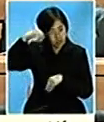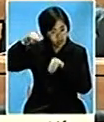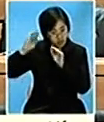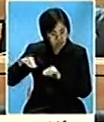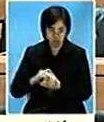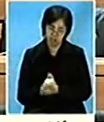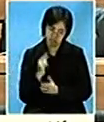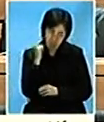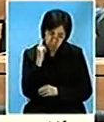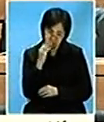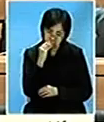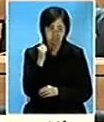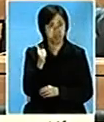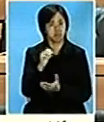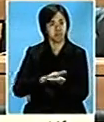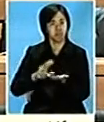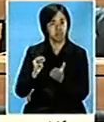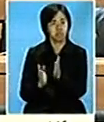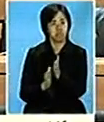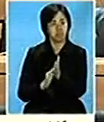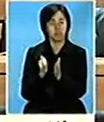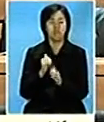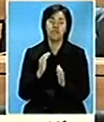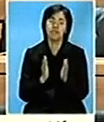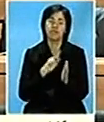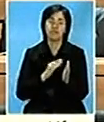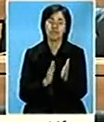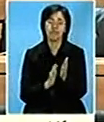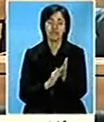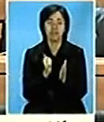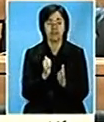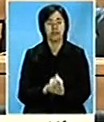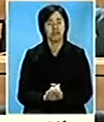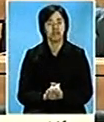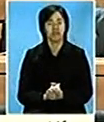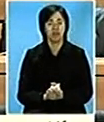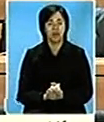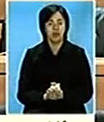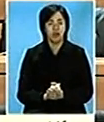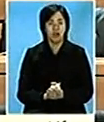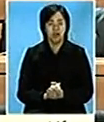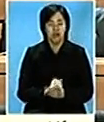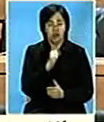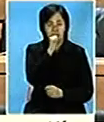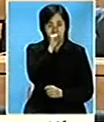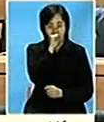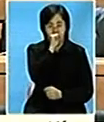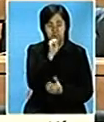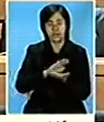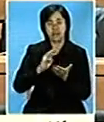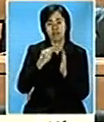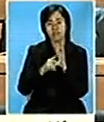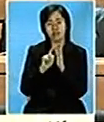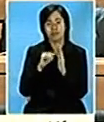านบอกว่าเก่งกว่าทุกมหาวิทยาลัยก็เป็นที่ชื่นชมนะครับว่าทางมหาวิทยาลัยขอนแก่นเองได้พัฒน